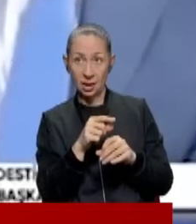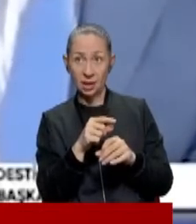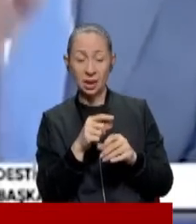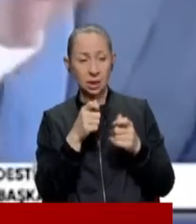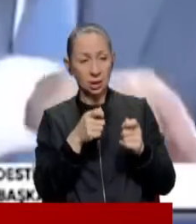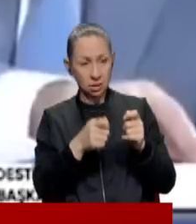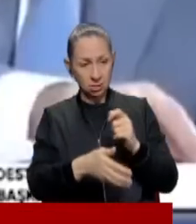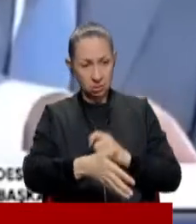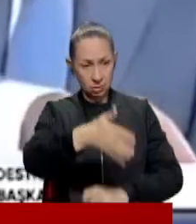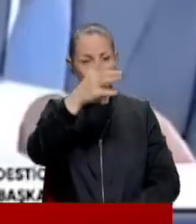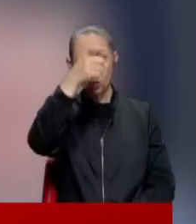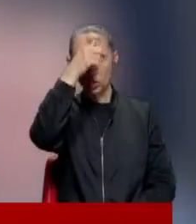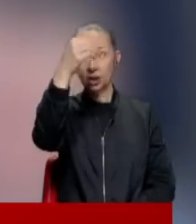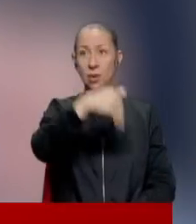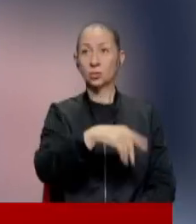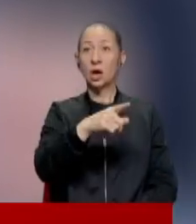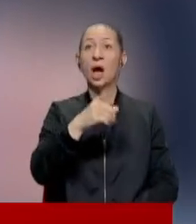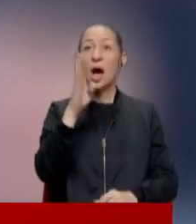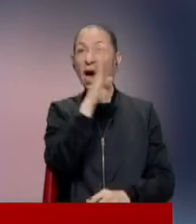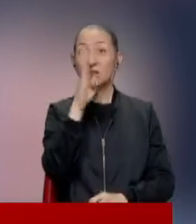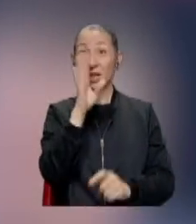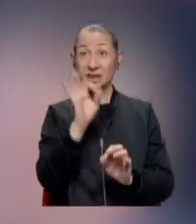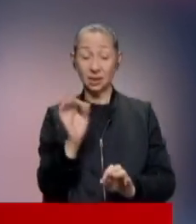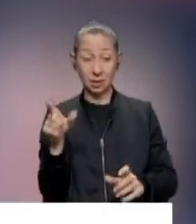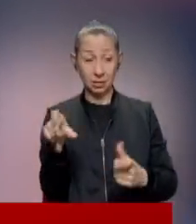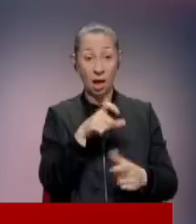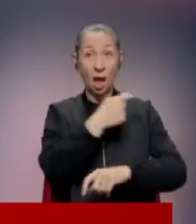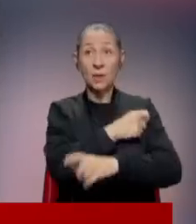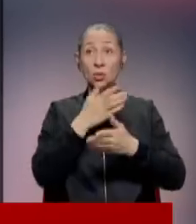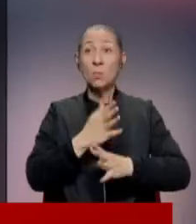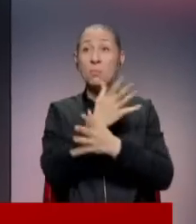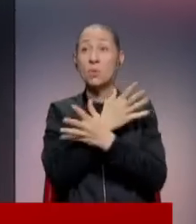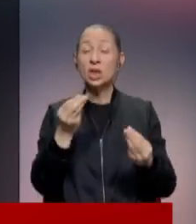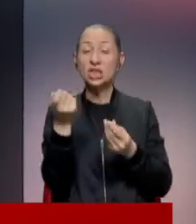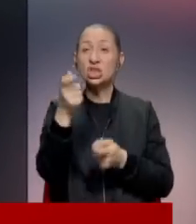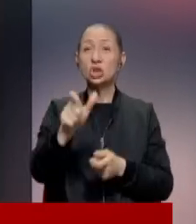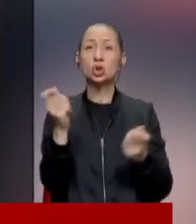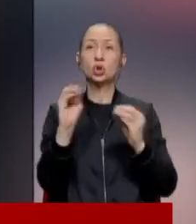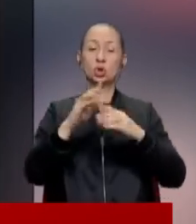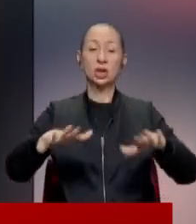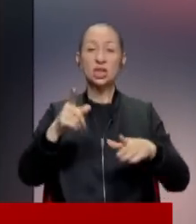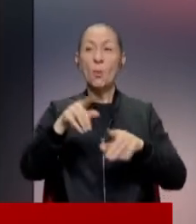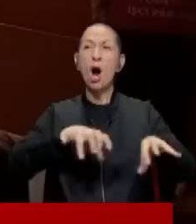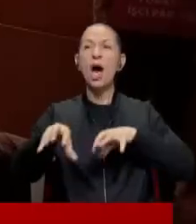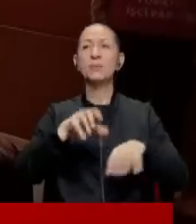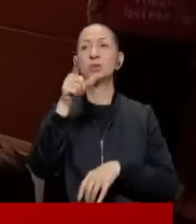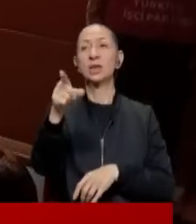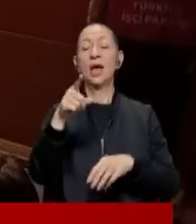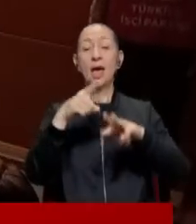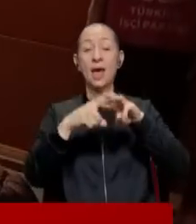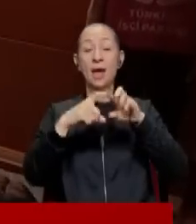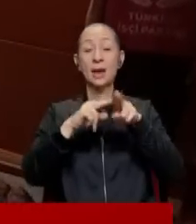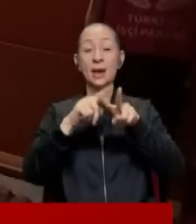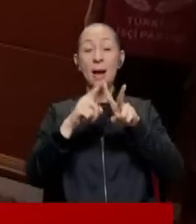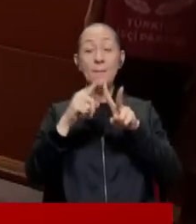yetiştiriliyorsun Türkiye'ye gönderiyorsun Ajan diye itham edilen Almanya'da doğmuş milyonlarca işçi çocuğudur işte ırkçılık budur Erkan